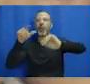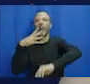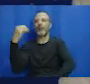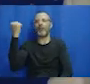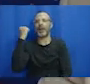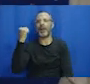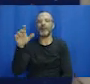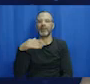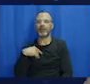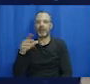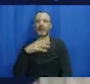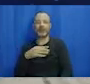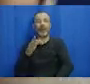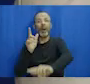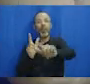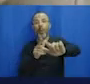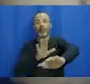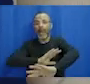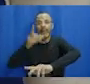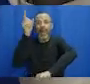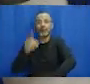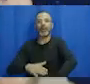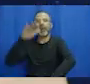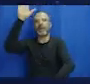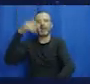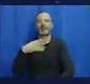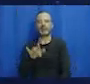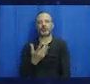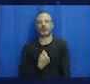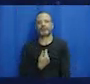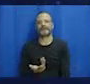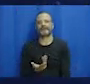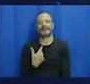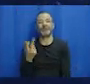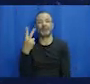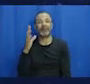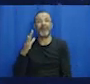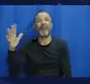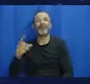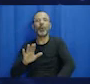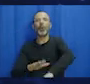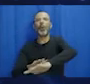إنه طبعك إنك قاتل معناته فش حاجة رفعت إيدي، هذا الموجود. إذا هذا أكبر دلالة